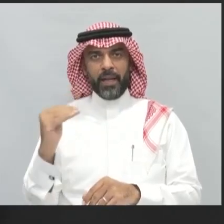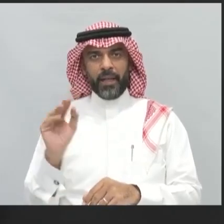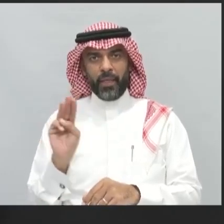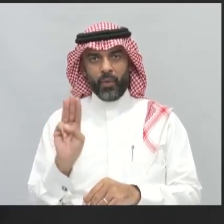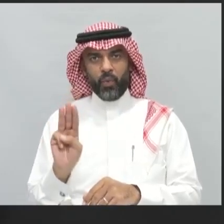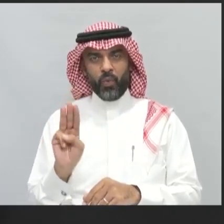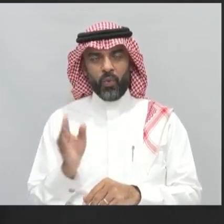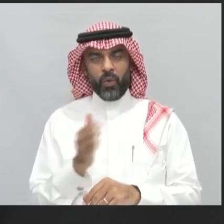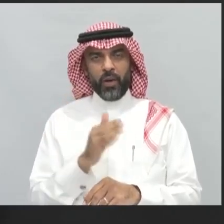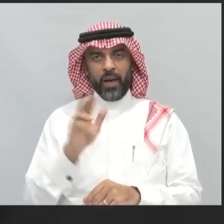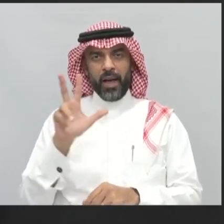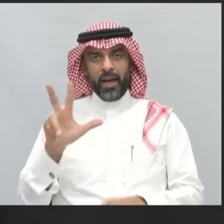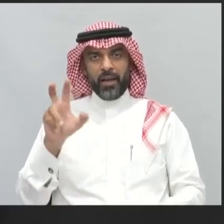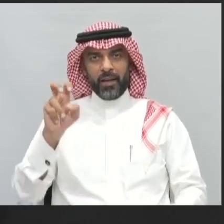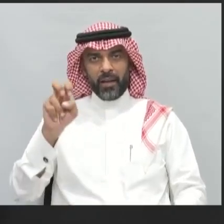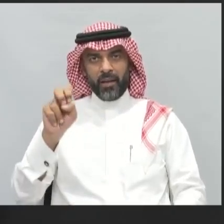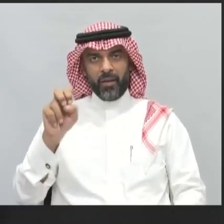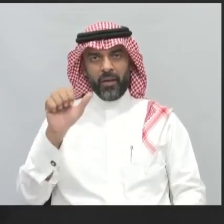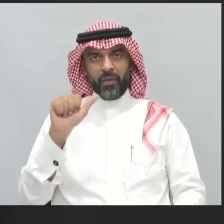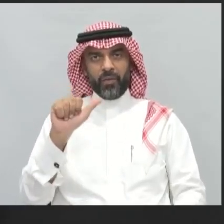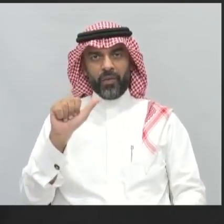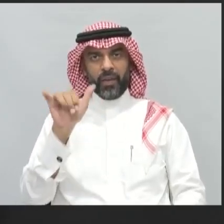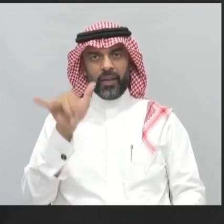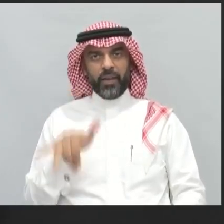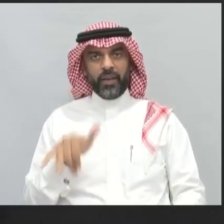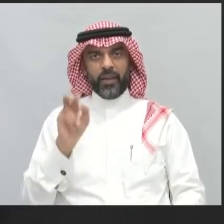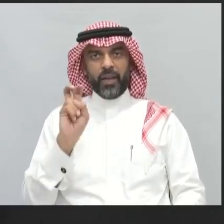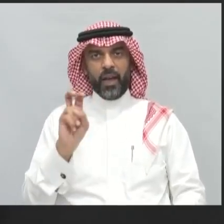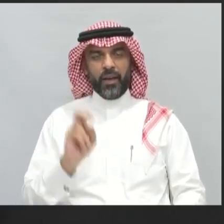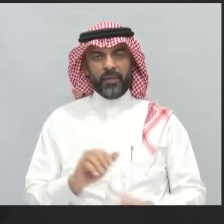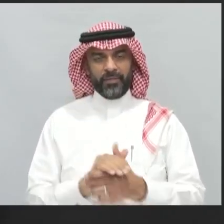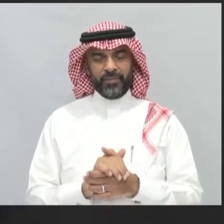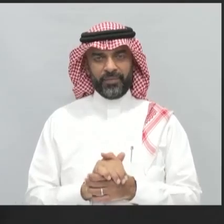استقصى الباحث القضيه